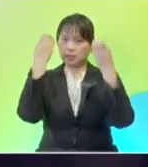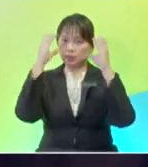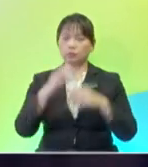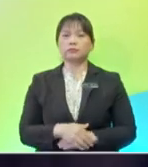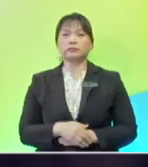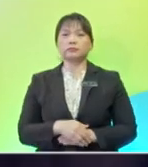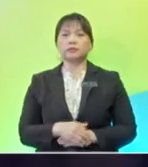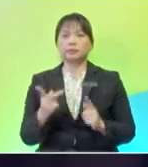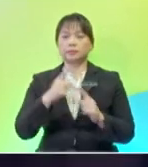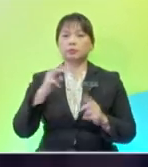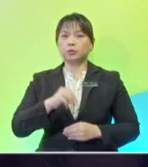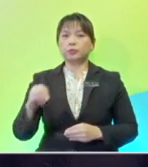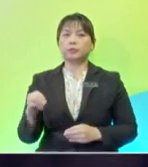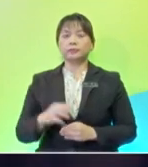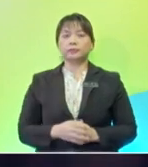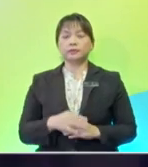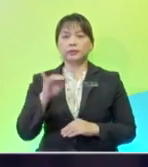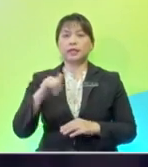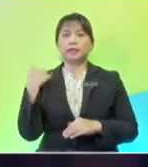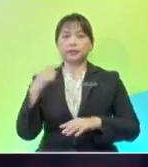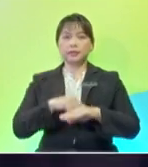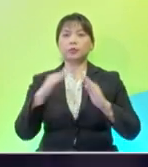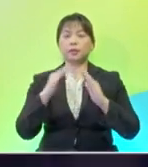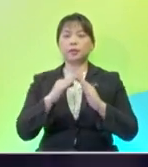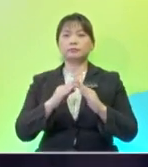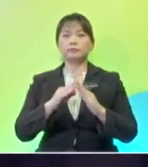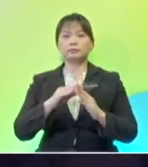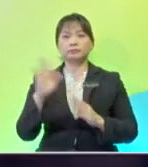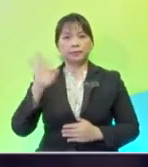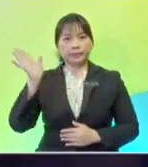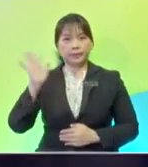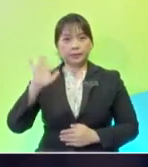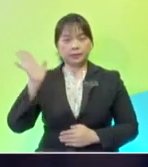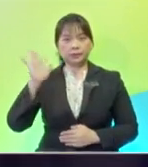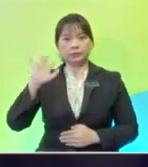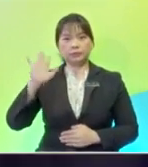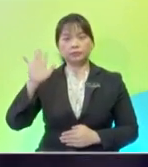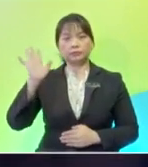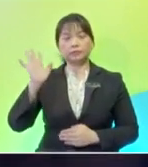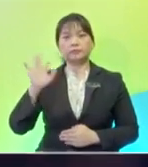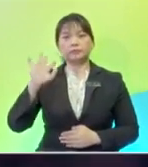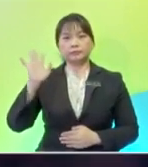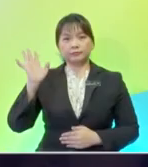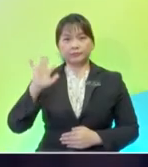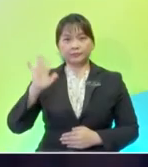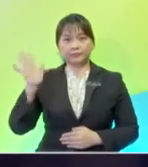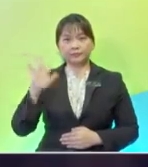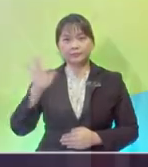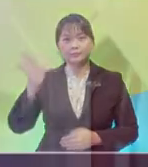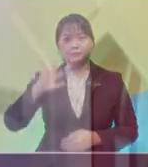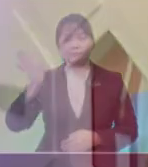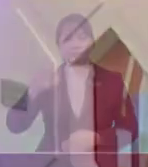murid-murid yang berada di rumah lagi bye Assalamualaikum warahmatullahi wabarakatuh jumpa lagi